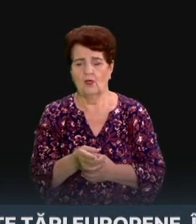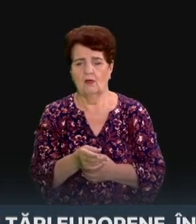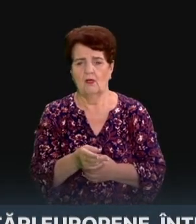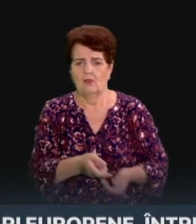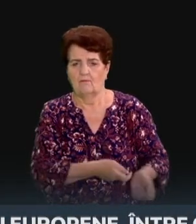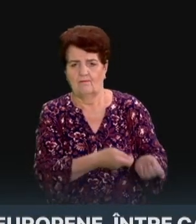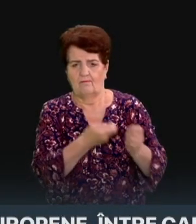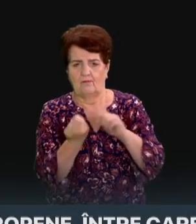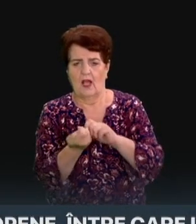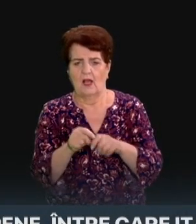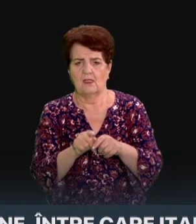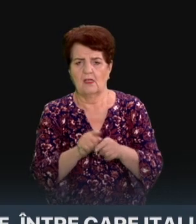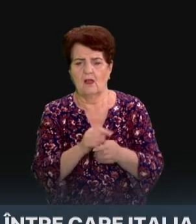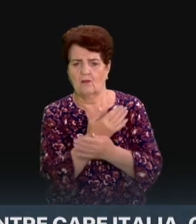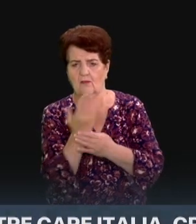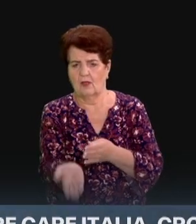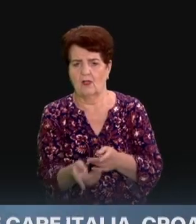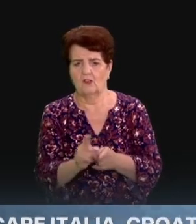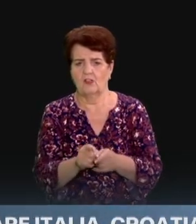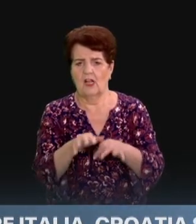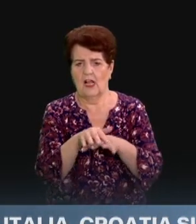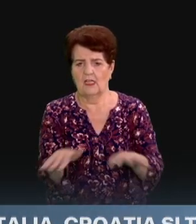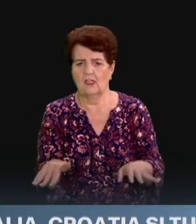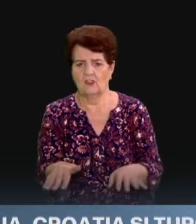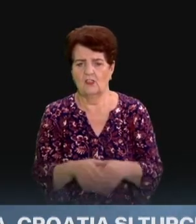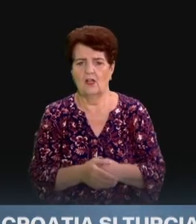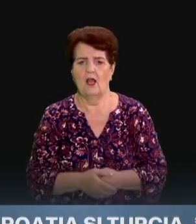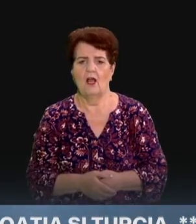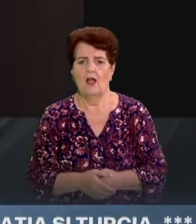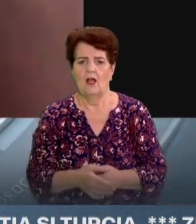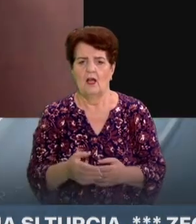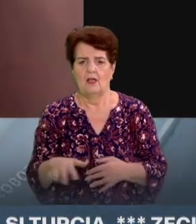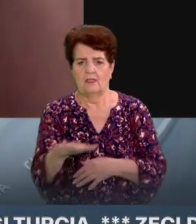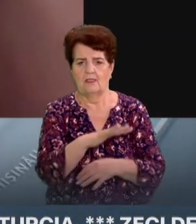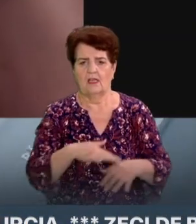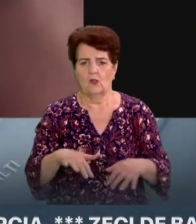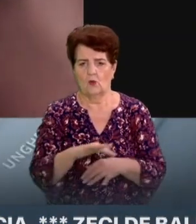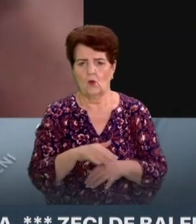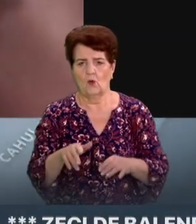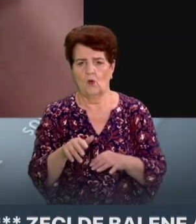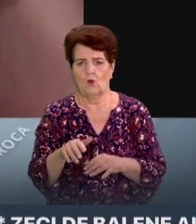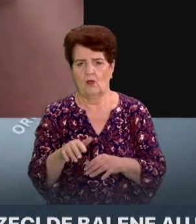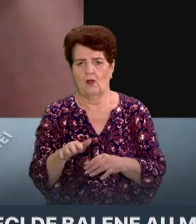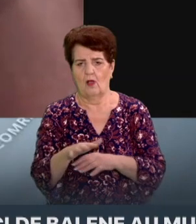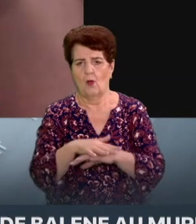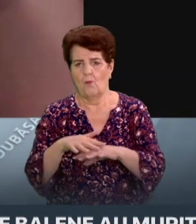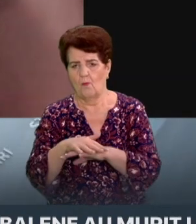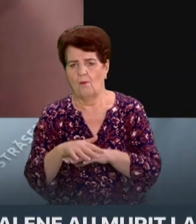fost o viforniță foarte mare. Acum vedem ce putem face pe sectorul public, pe urmă trecem cu încetul și la sectorul privat.